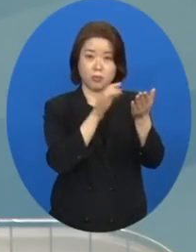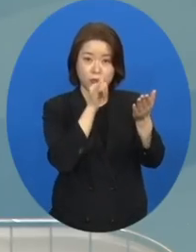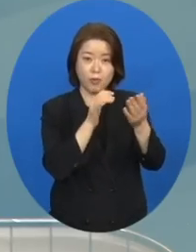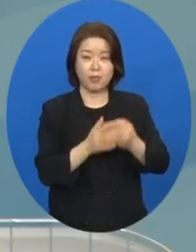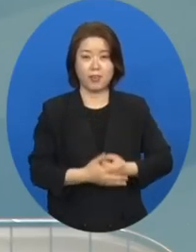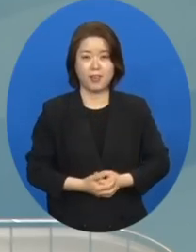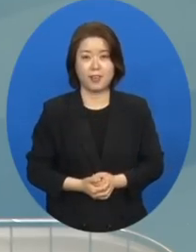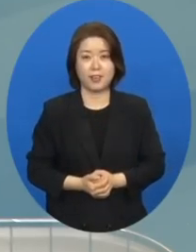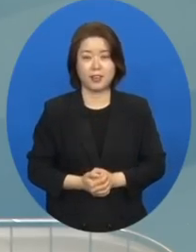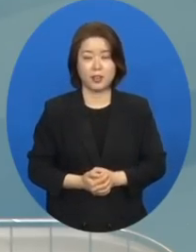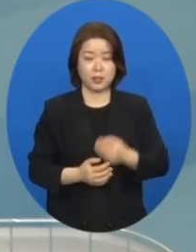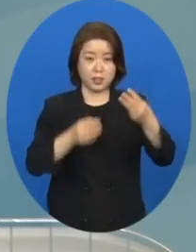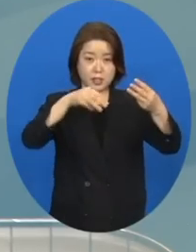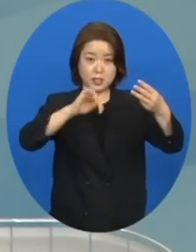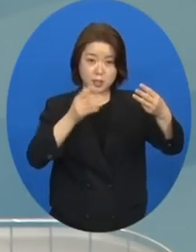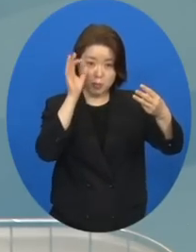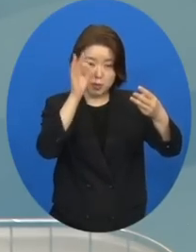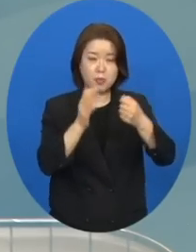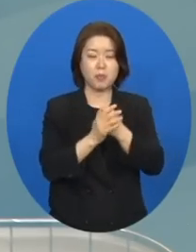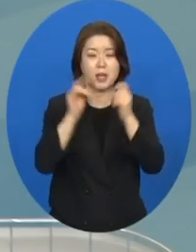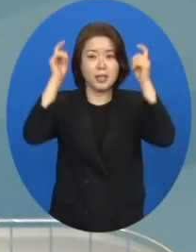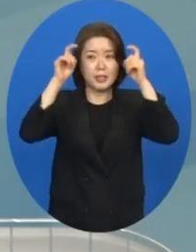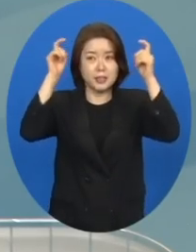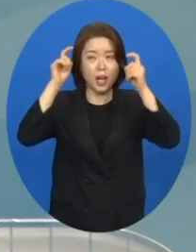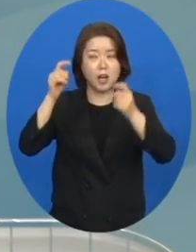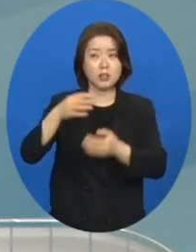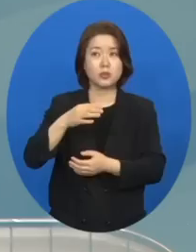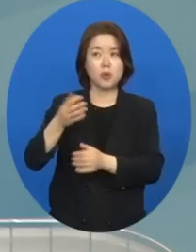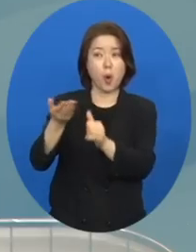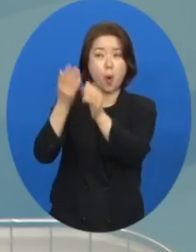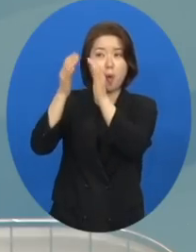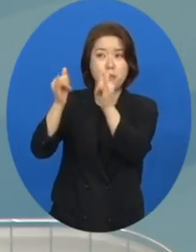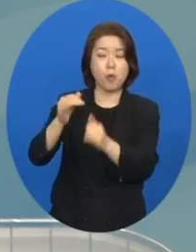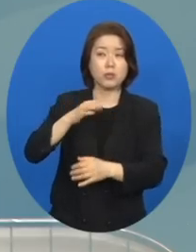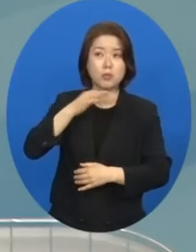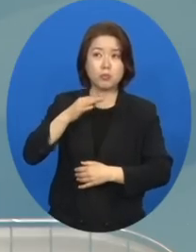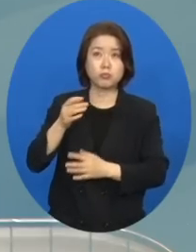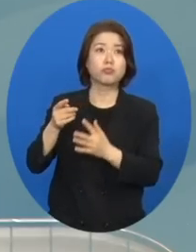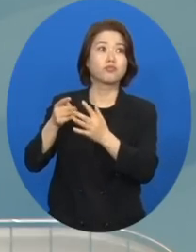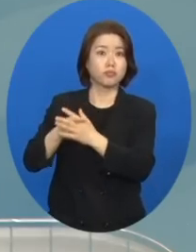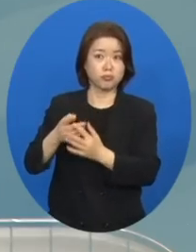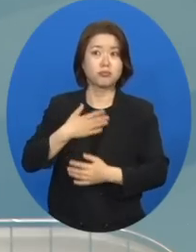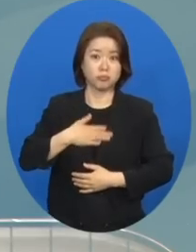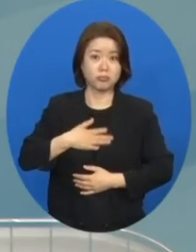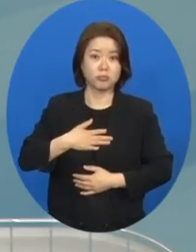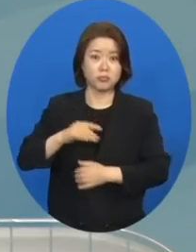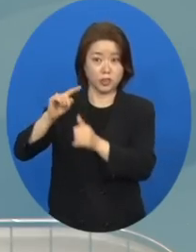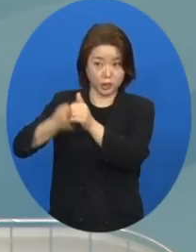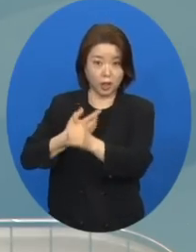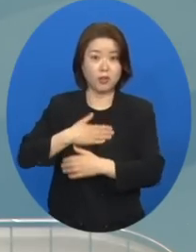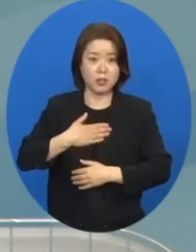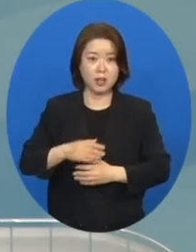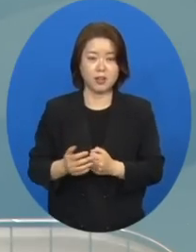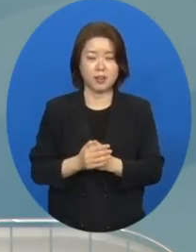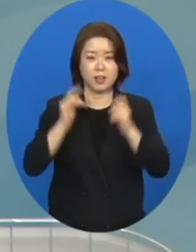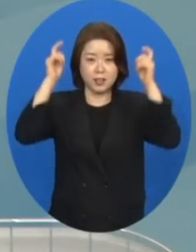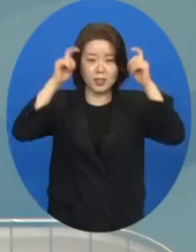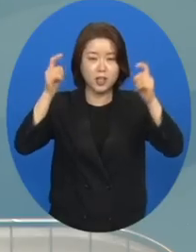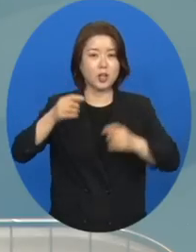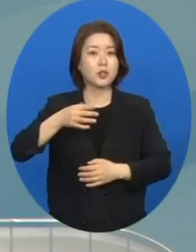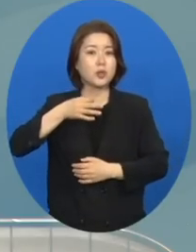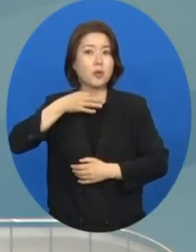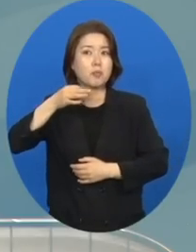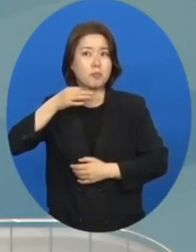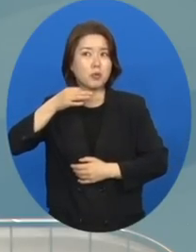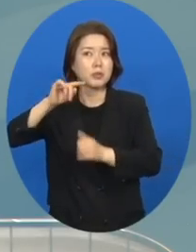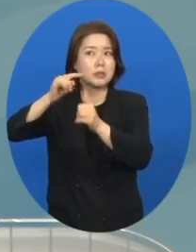자 3절 말씀이죠 양들은 그의 목소리를 알아듣는다 양들이 목자의 목소리를 알고